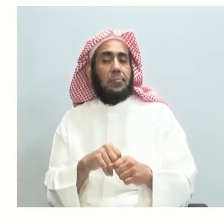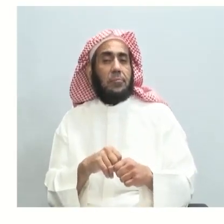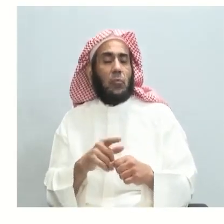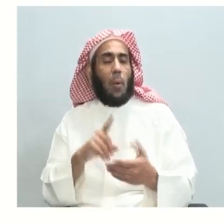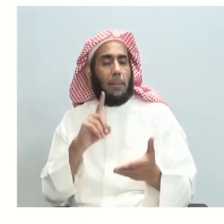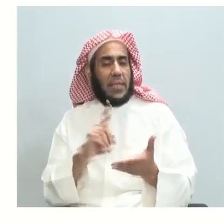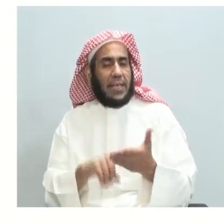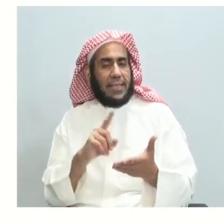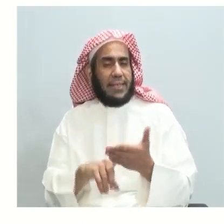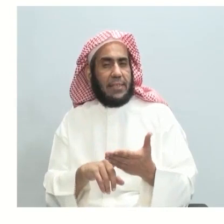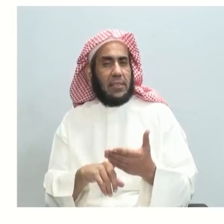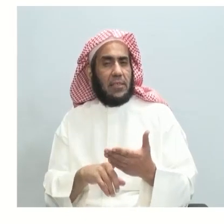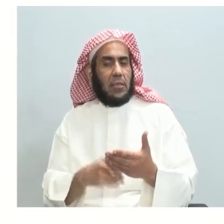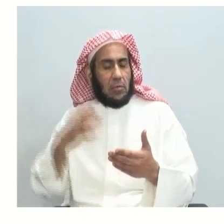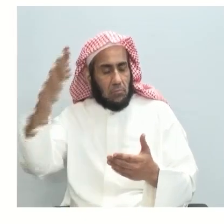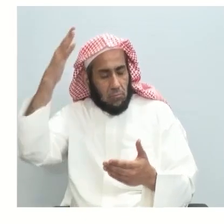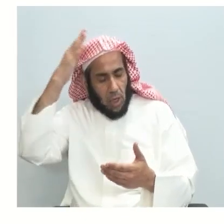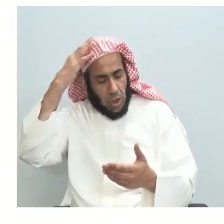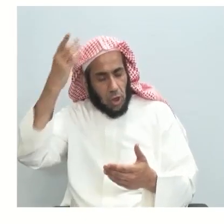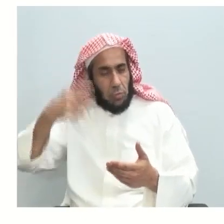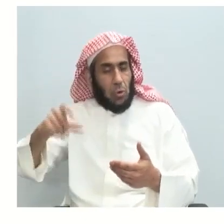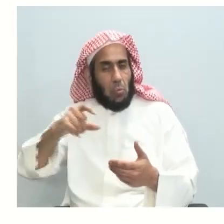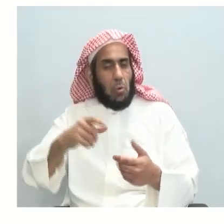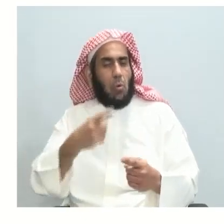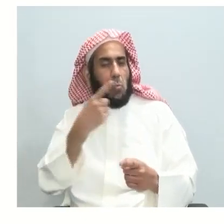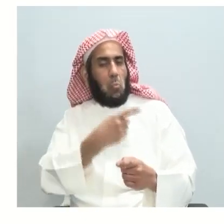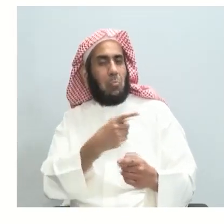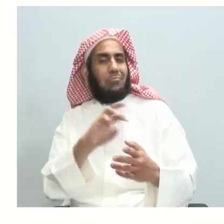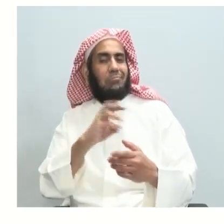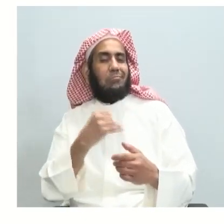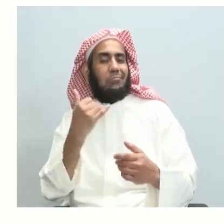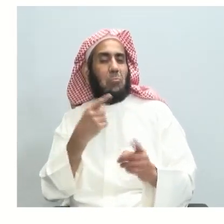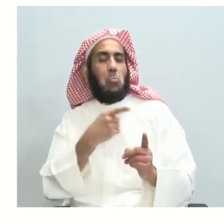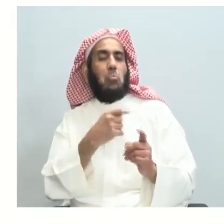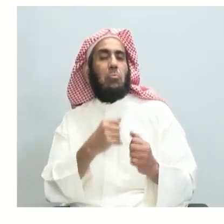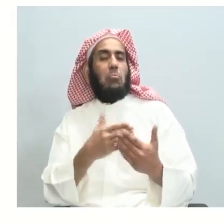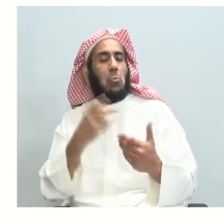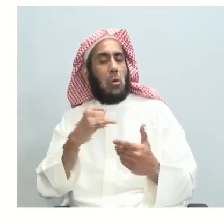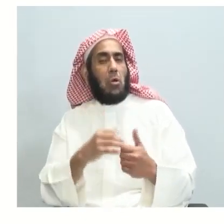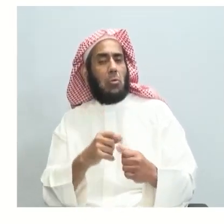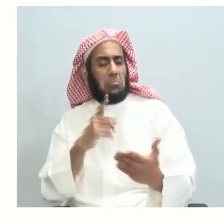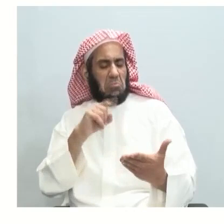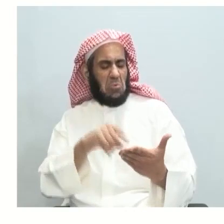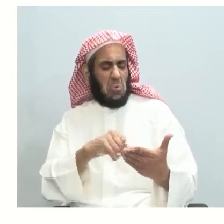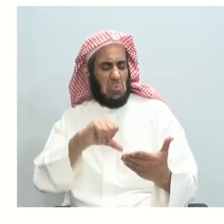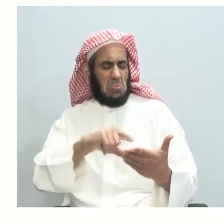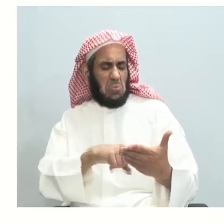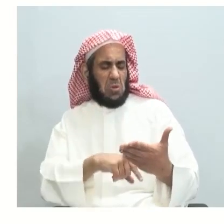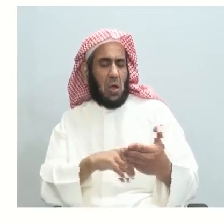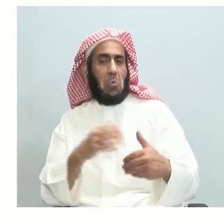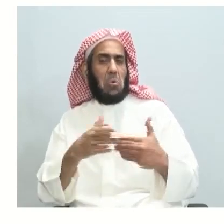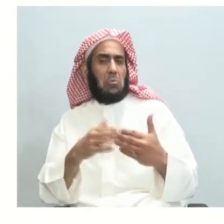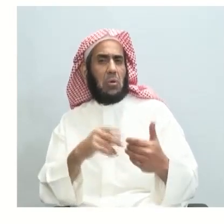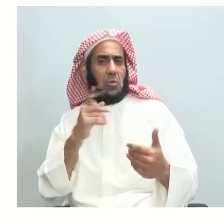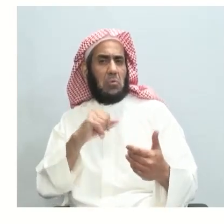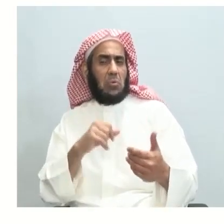بالتاكيد هنالك تقدير من العملاء ان المنظمه راعت هذا الامر فحينما ينقد منتج او خدمه